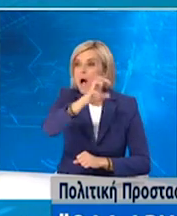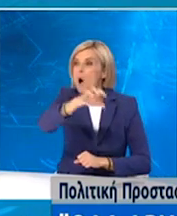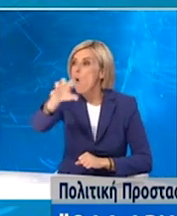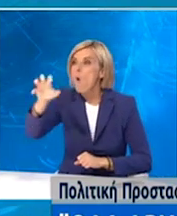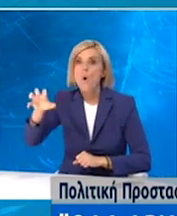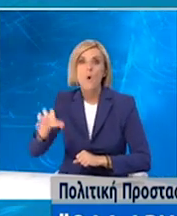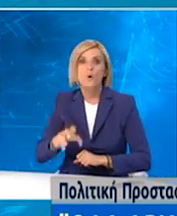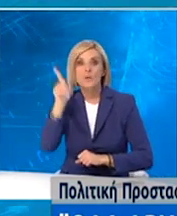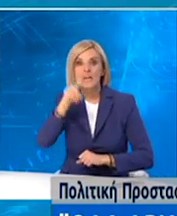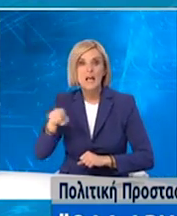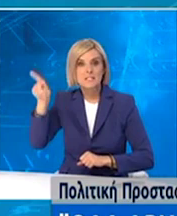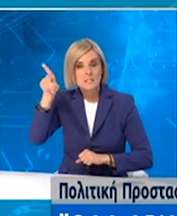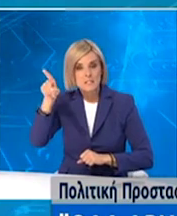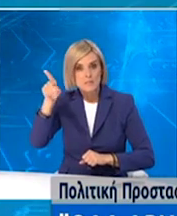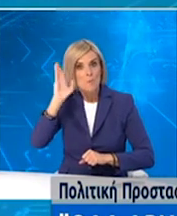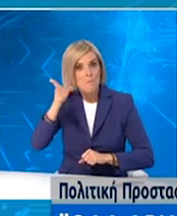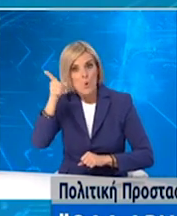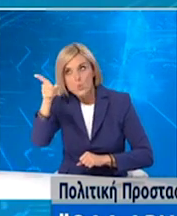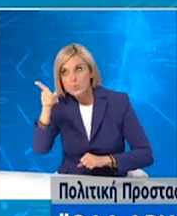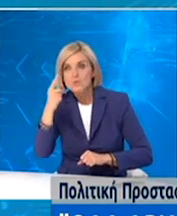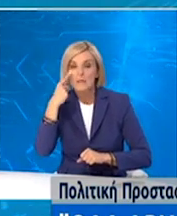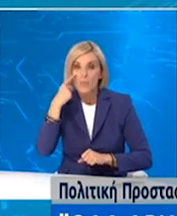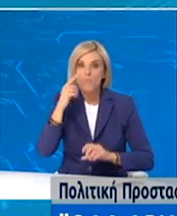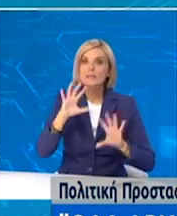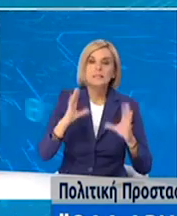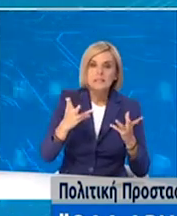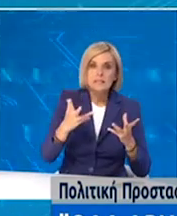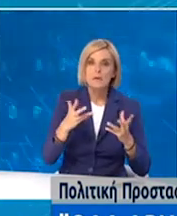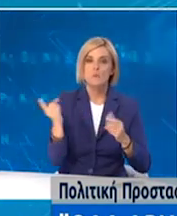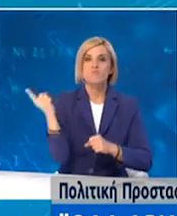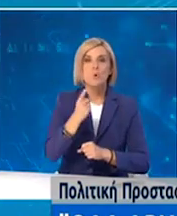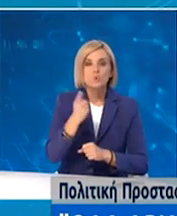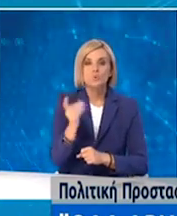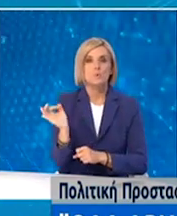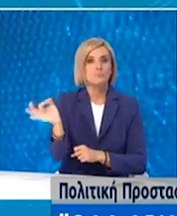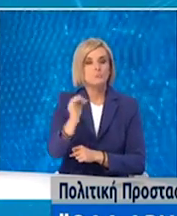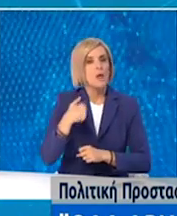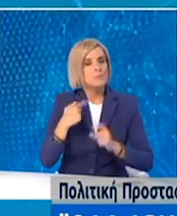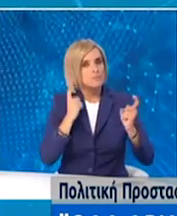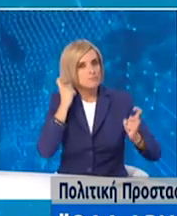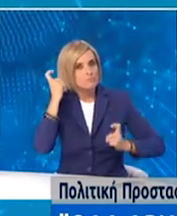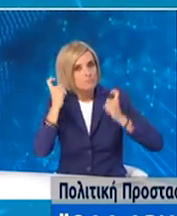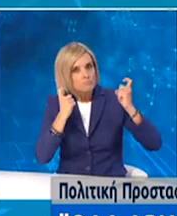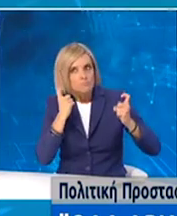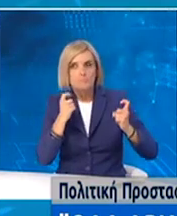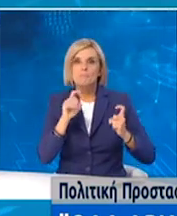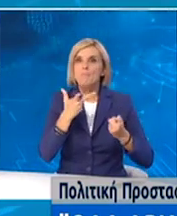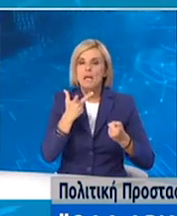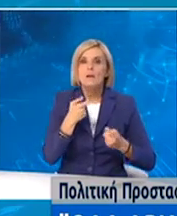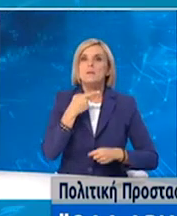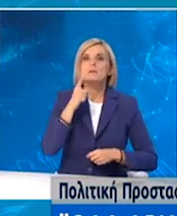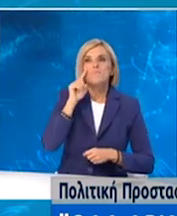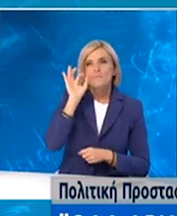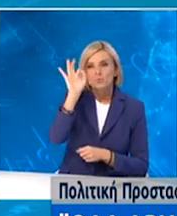μπορούν είτε δυναμικά είτε σε δεύτερο χρόνο να αποτελέσουν και